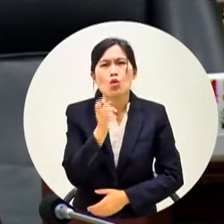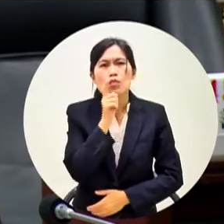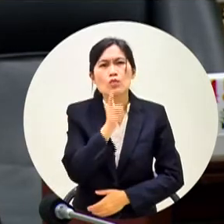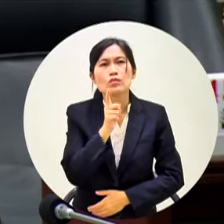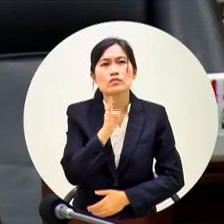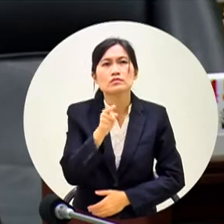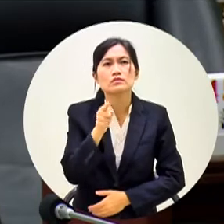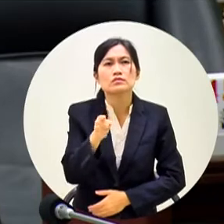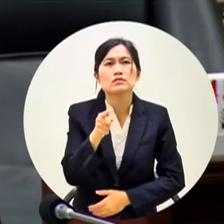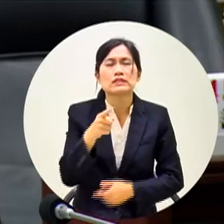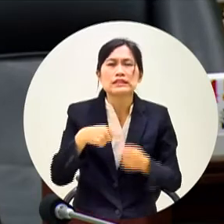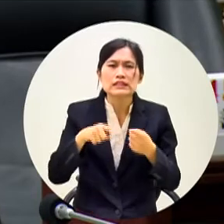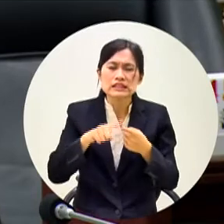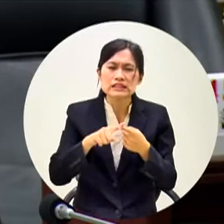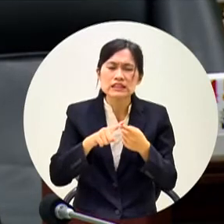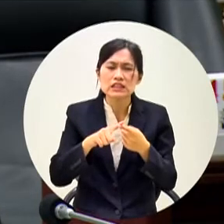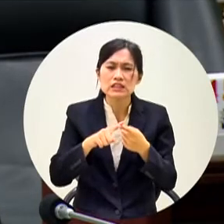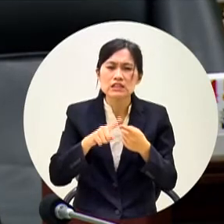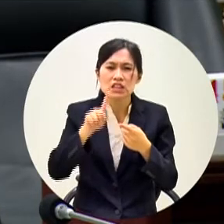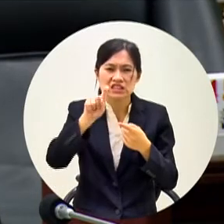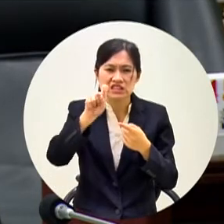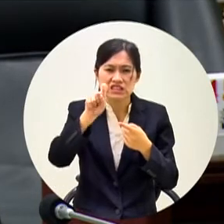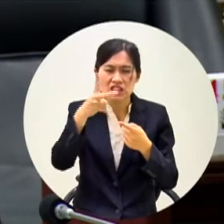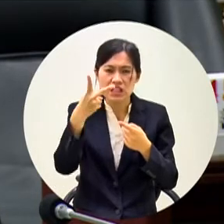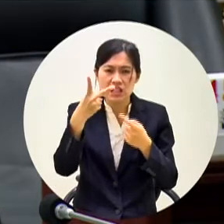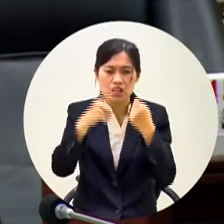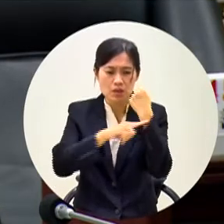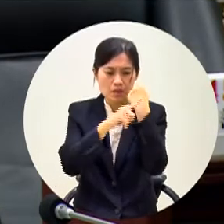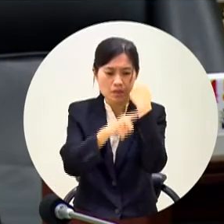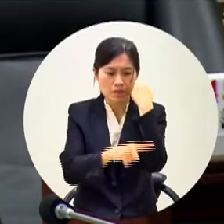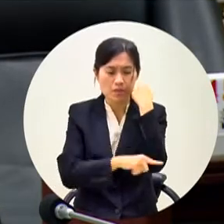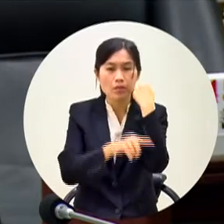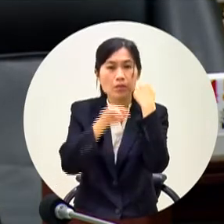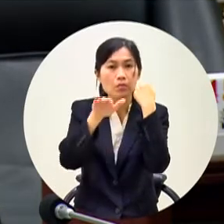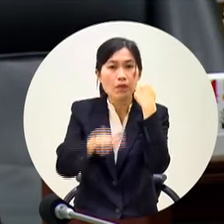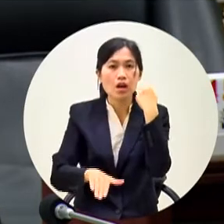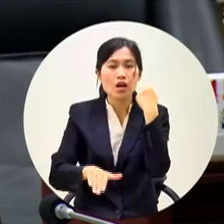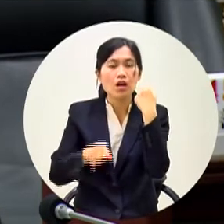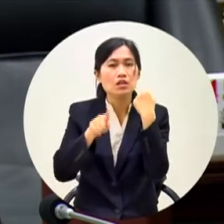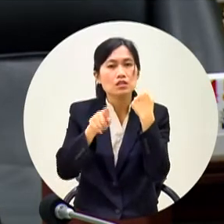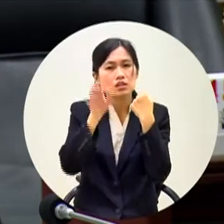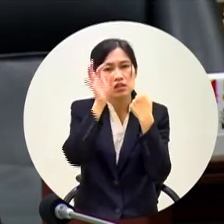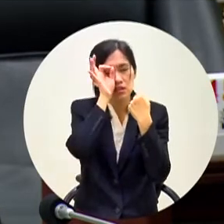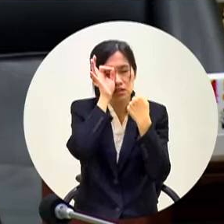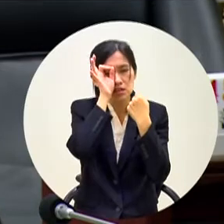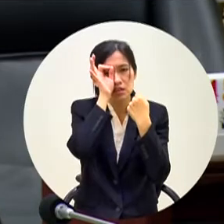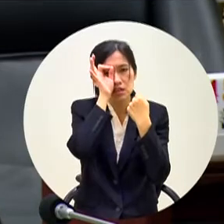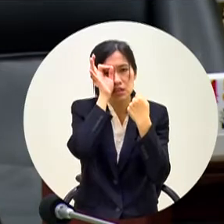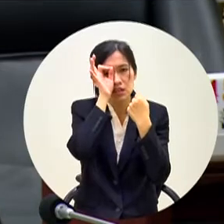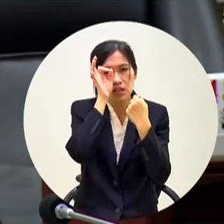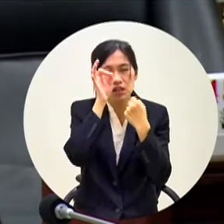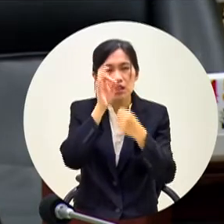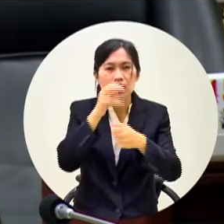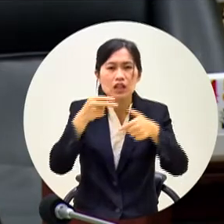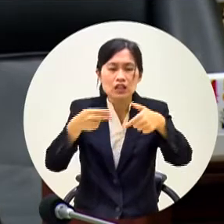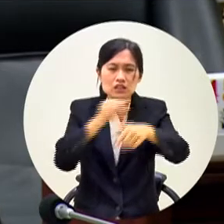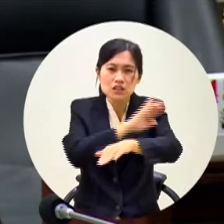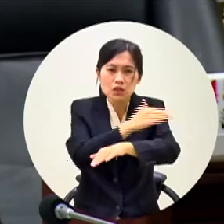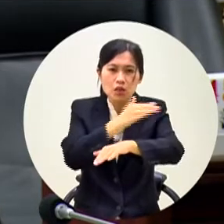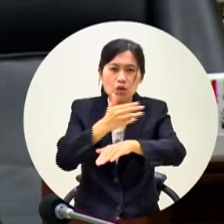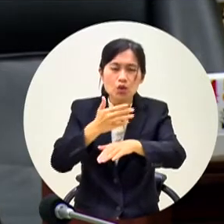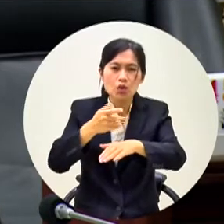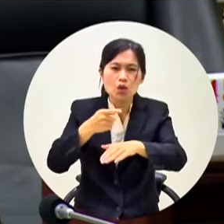应该无到12米啦。啊你看，你主要任务要处理交流道这个重要的道路未